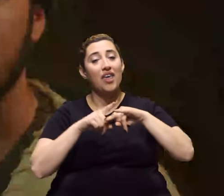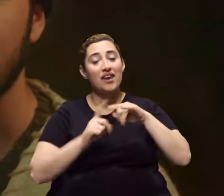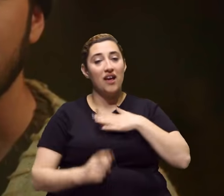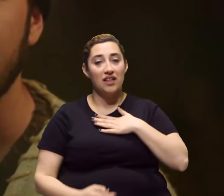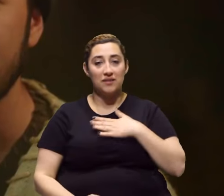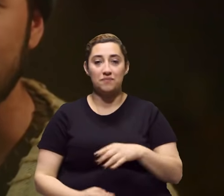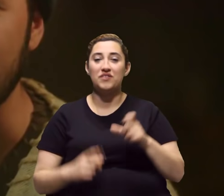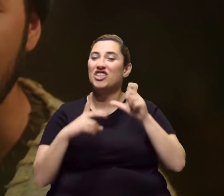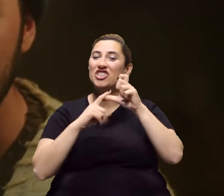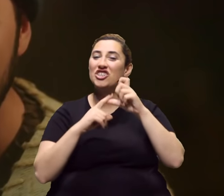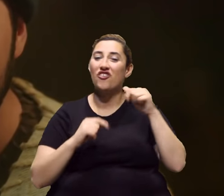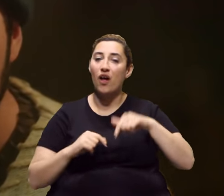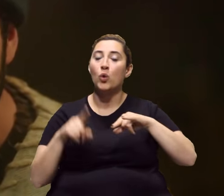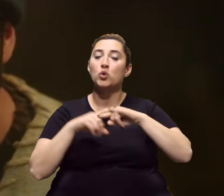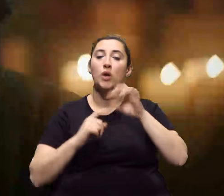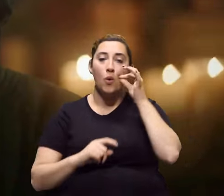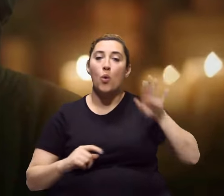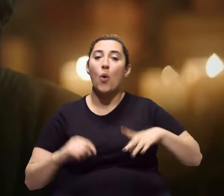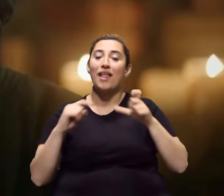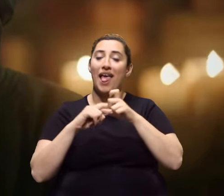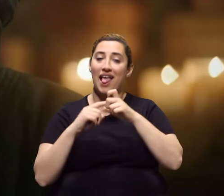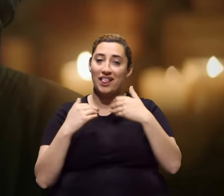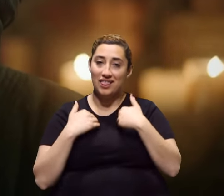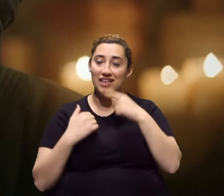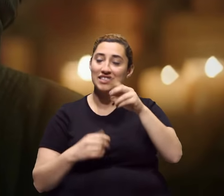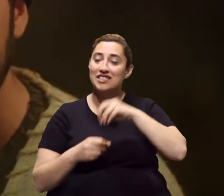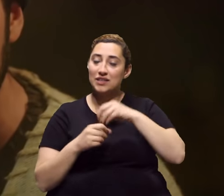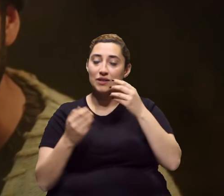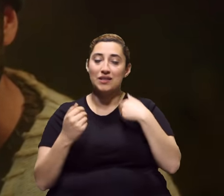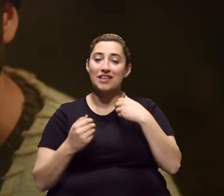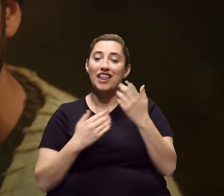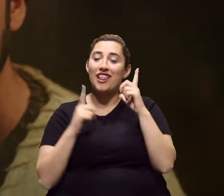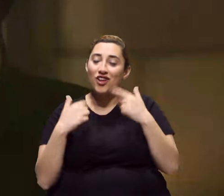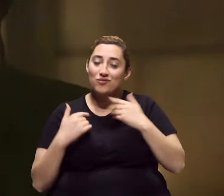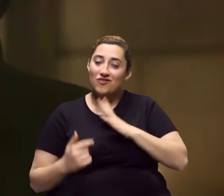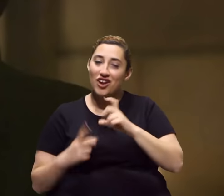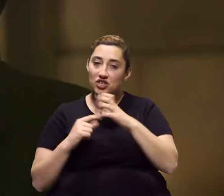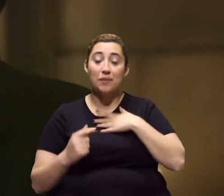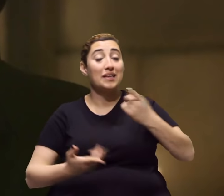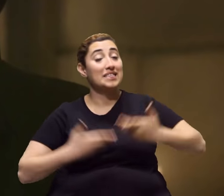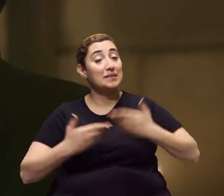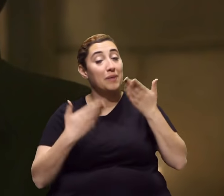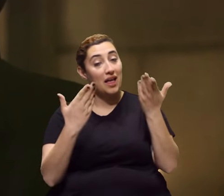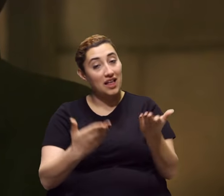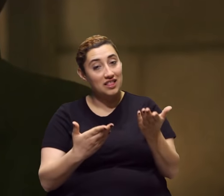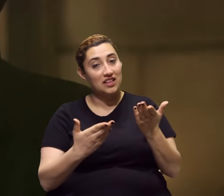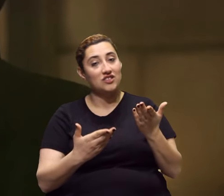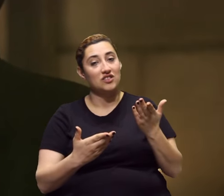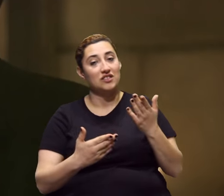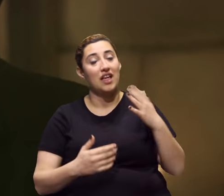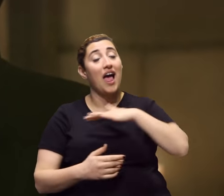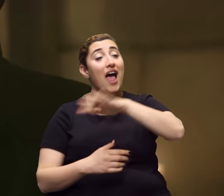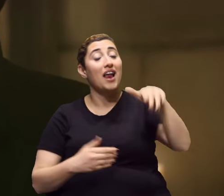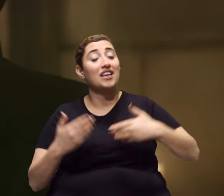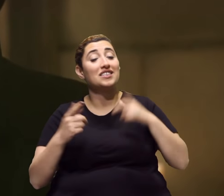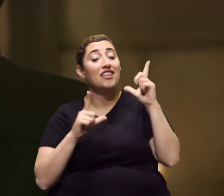hayranim. Şirvan'dan Hüseyinoğlu Eldar, himmetinize muhtacız şeyhim. Hizmetinize